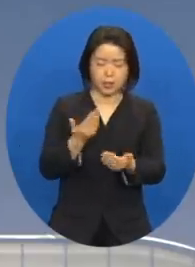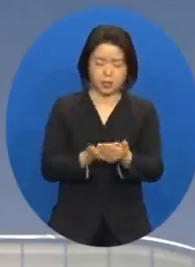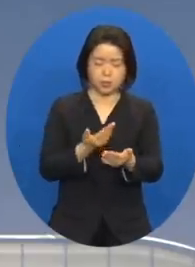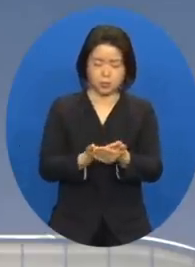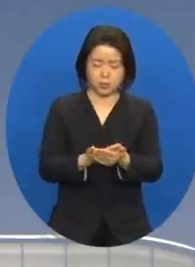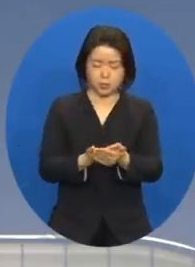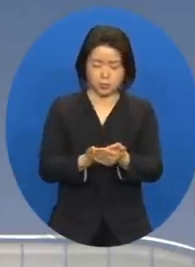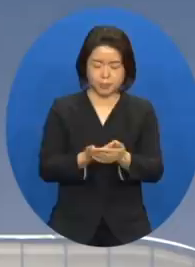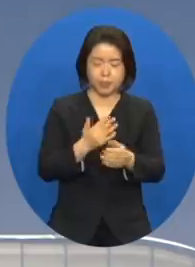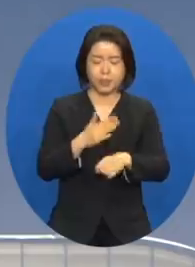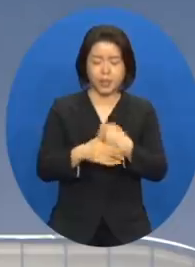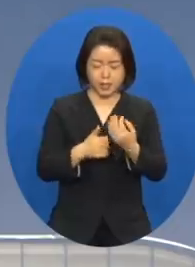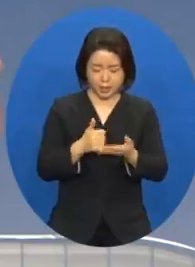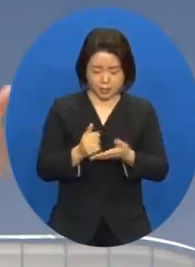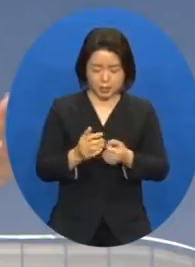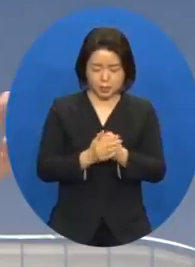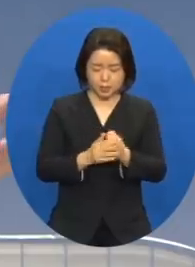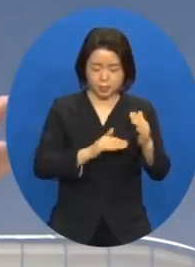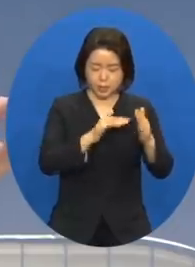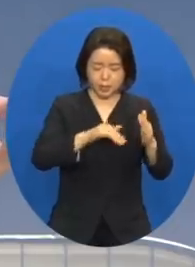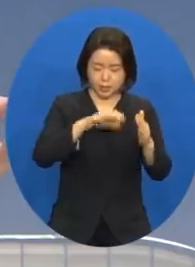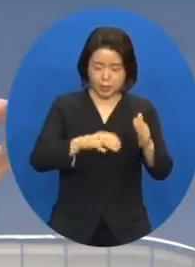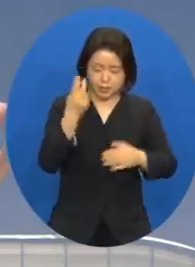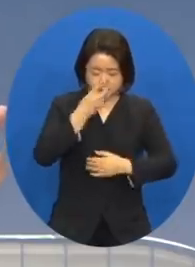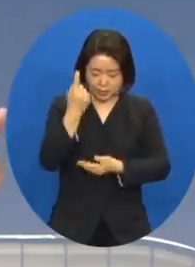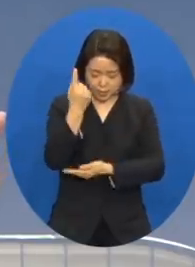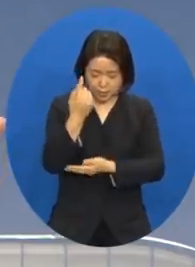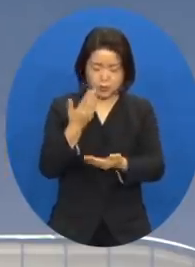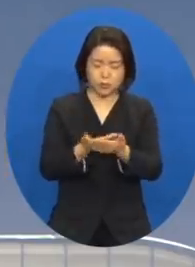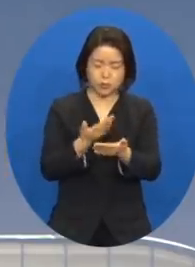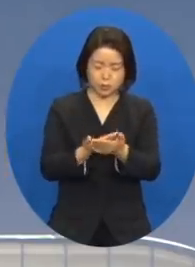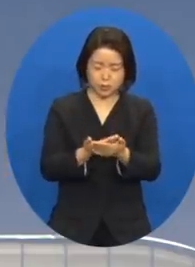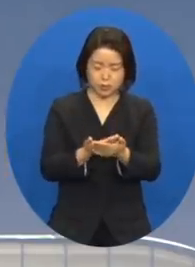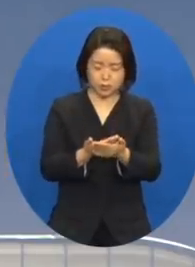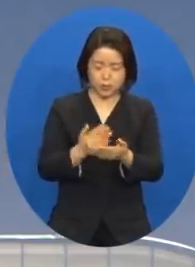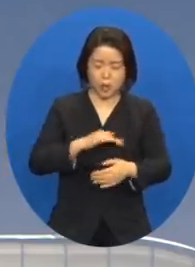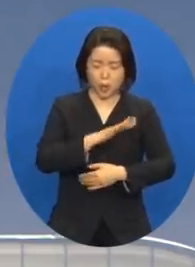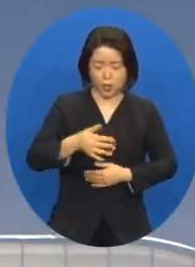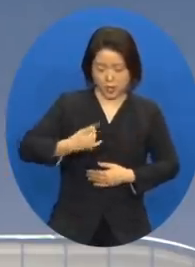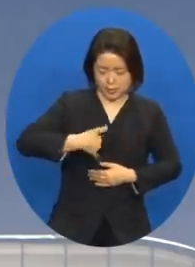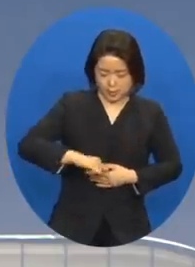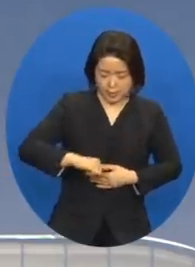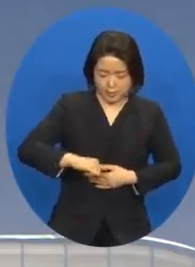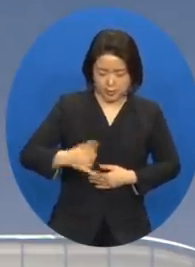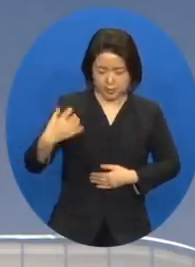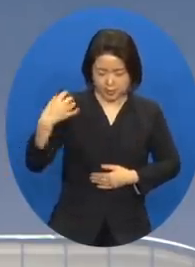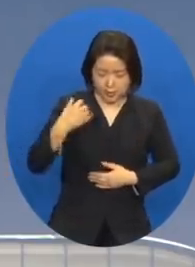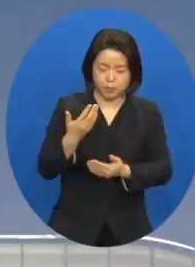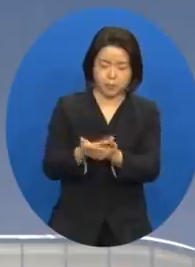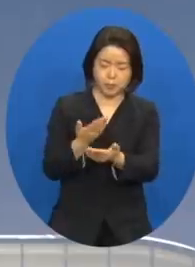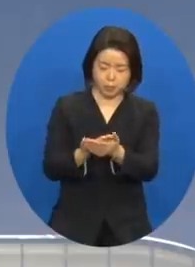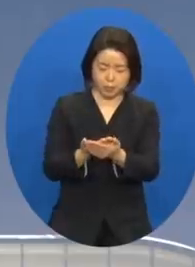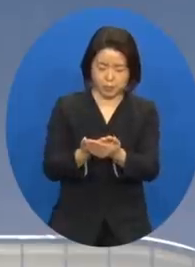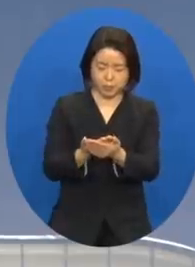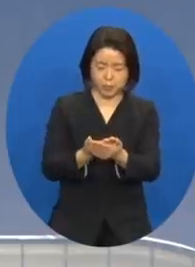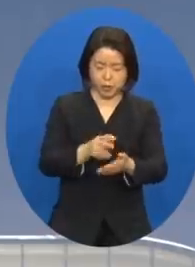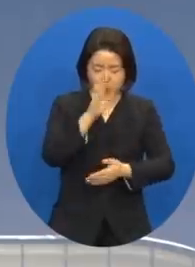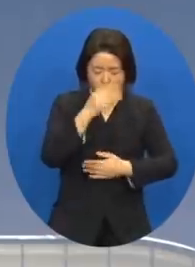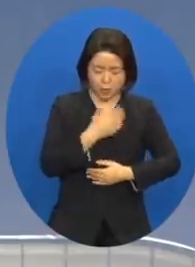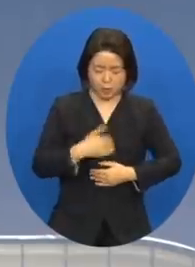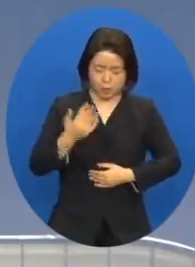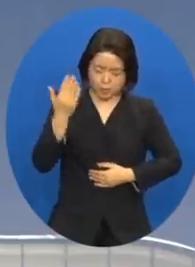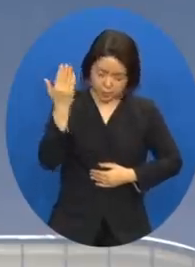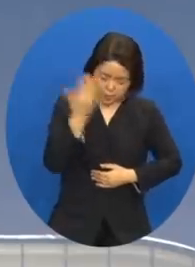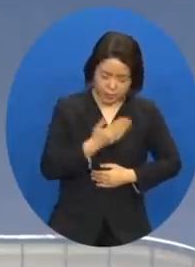하나님, 가정을 지키소서. 우리의 자녀들을 책임져 주소서. 병든 몸을